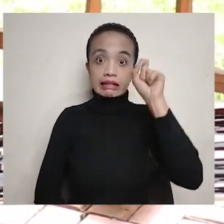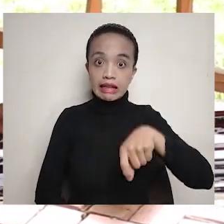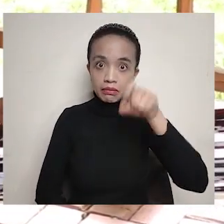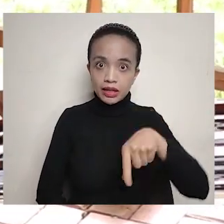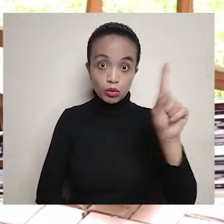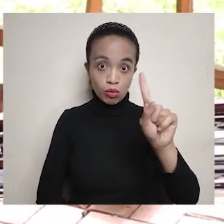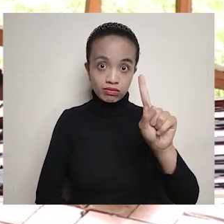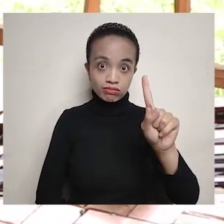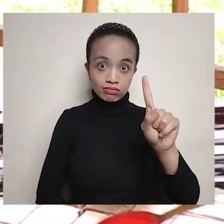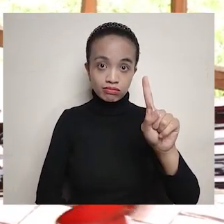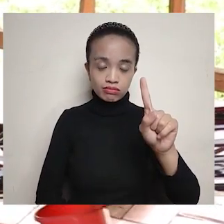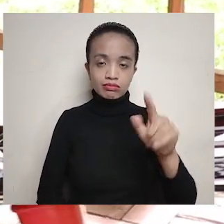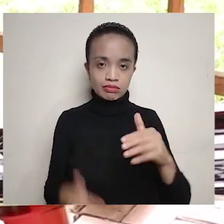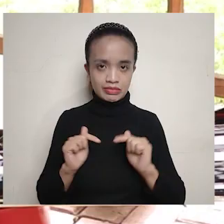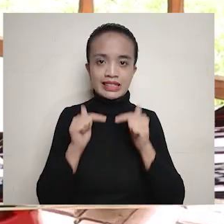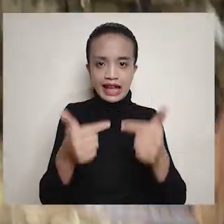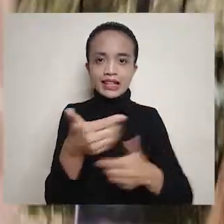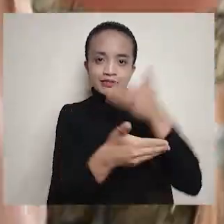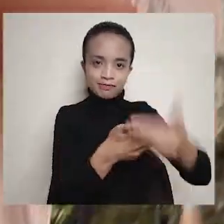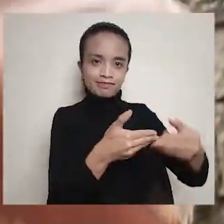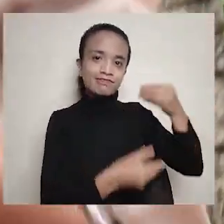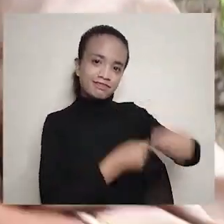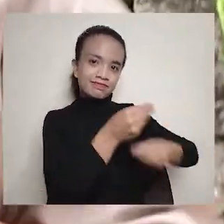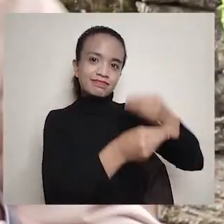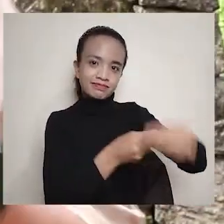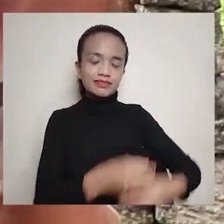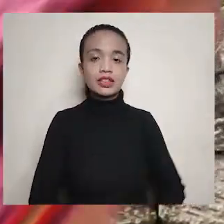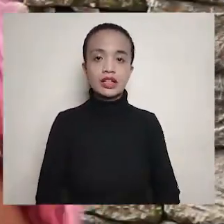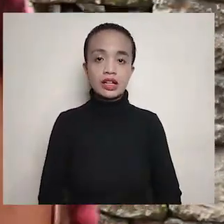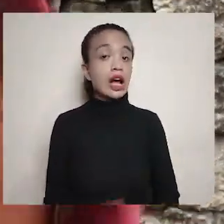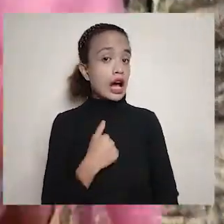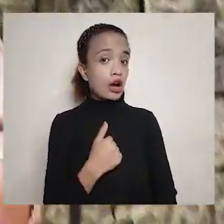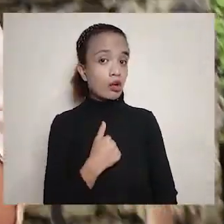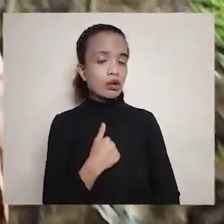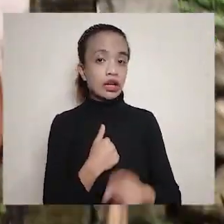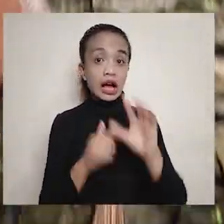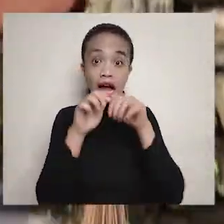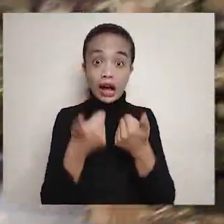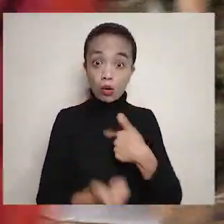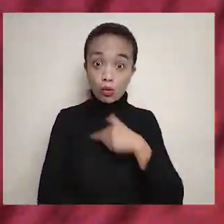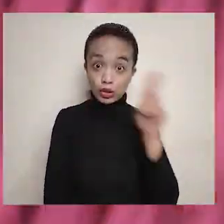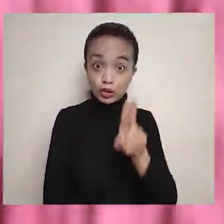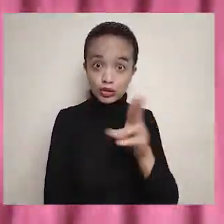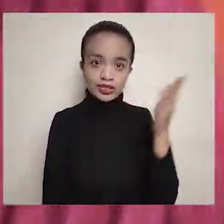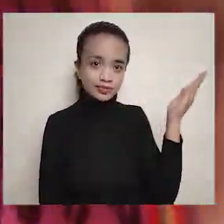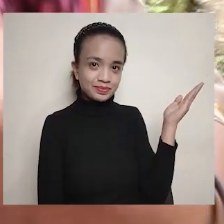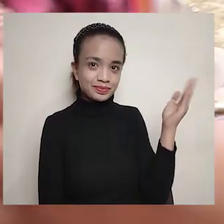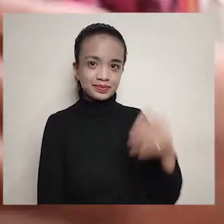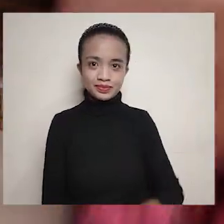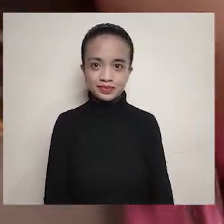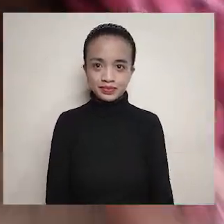mga sumusunod na henerasyon. Ako kasi paggamit ko kasi ganito eh.